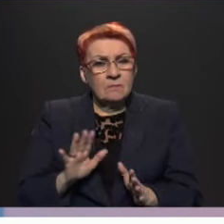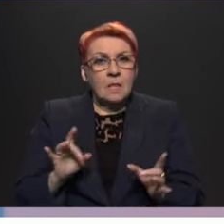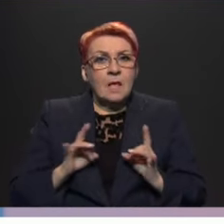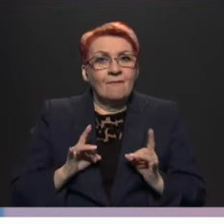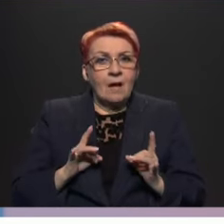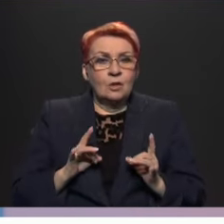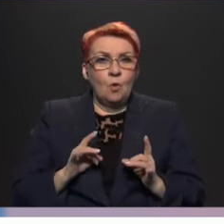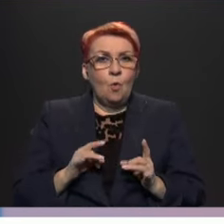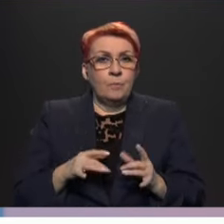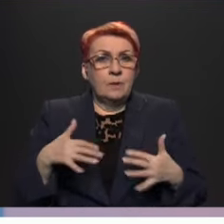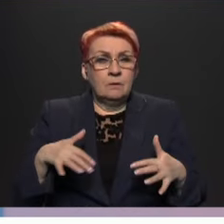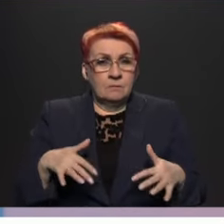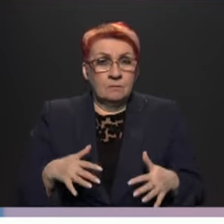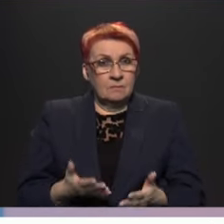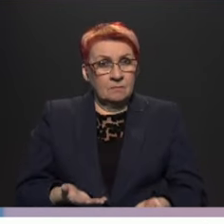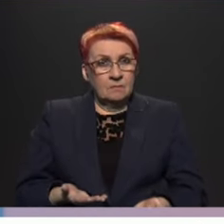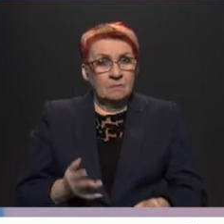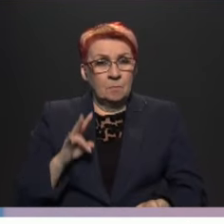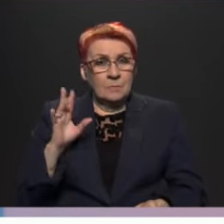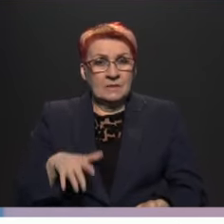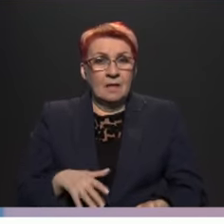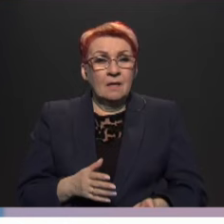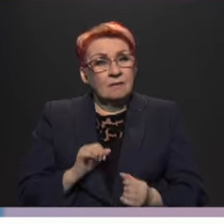нервотрепке такой, вот, да, и постоянно